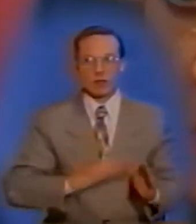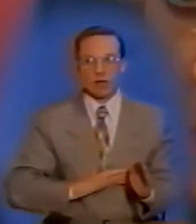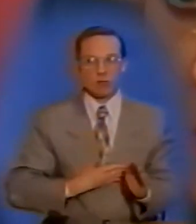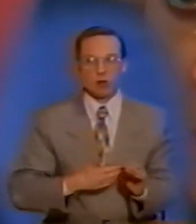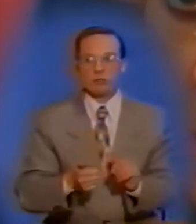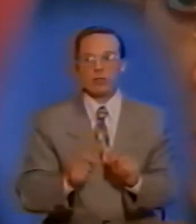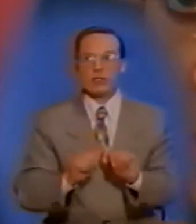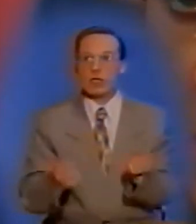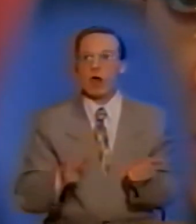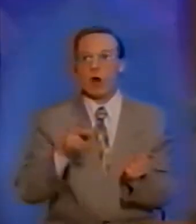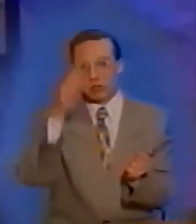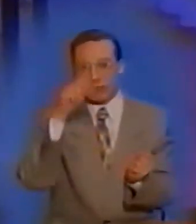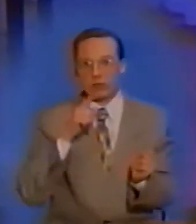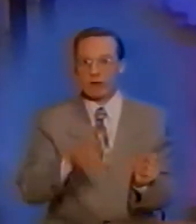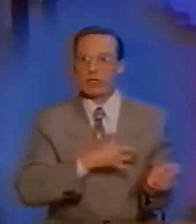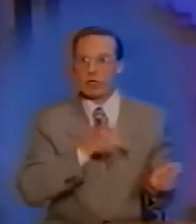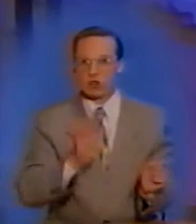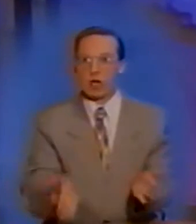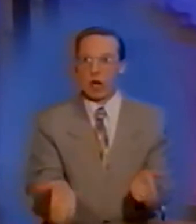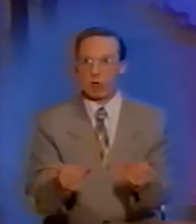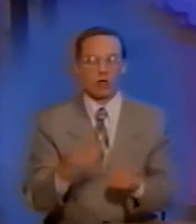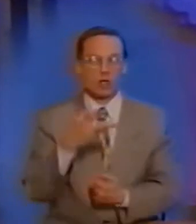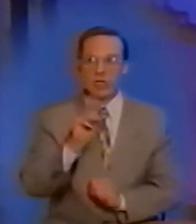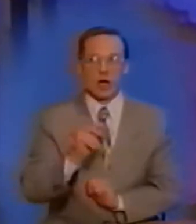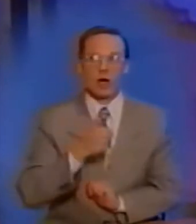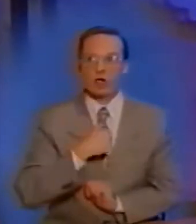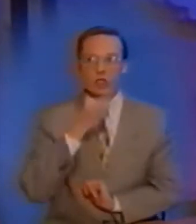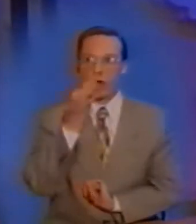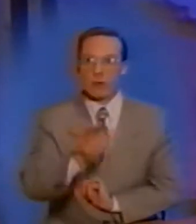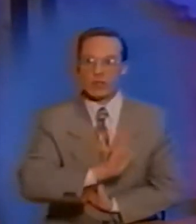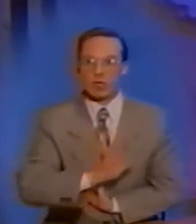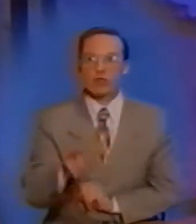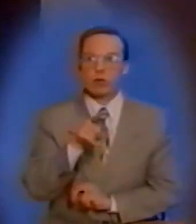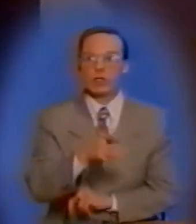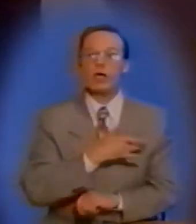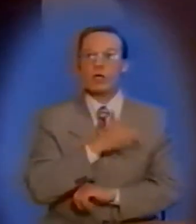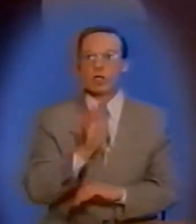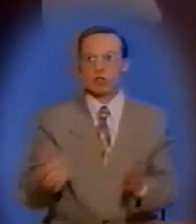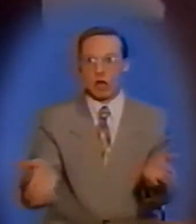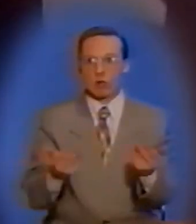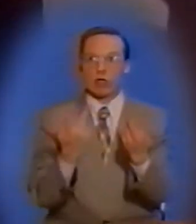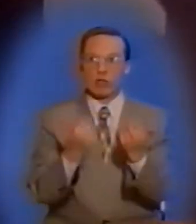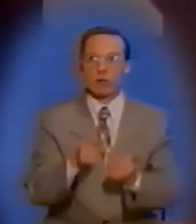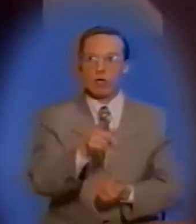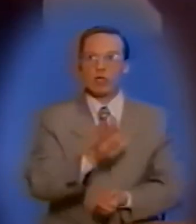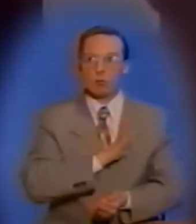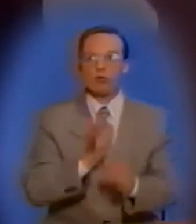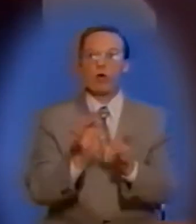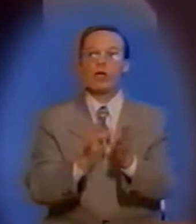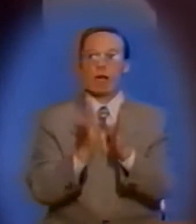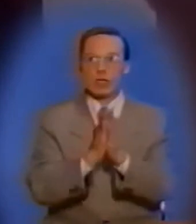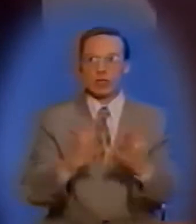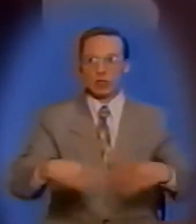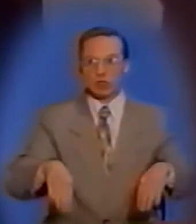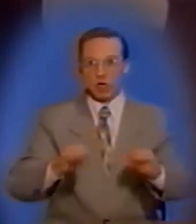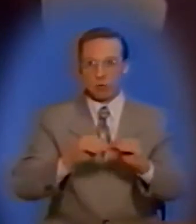nesikeitė. Ar tėvai tave griežtai auklėjo? Ne, aš nepasakyčiau, kad jie griežtai auklė mane. Taip, jie buvo religingi